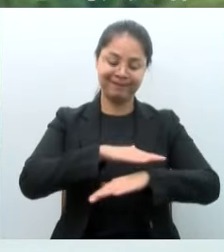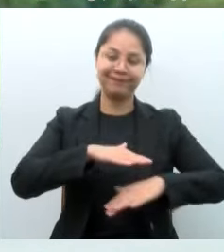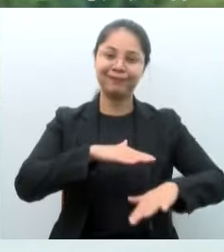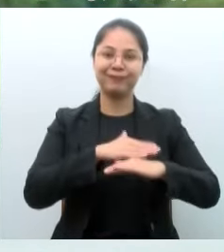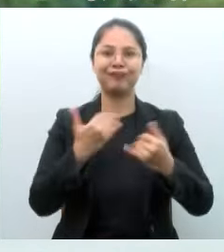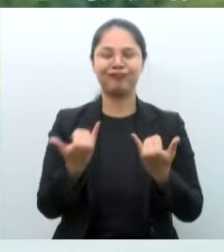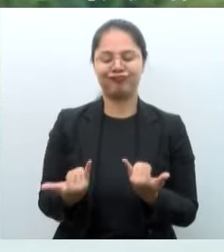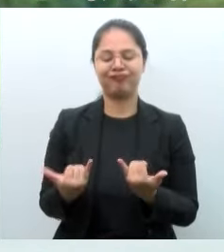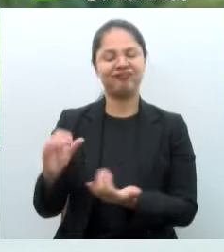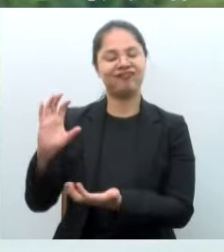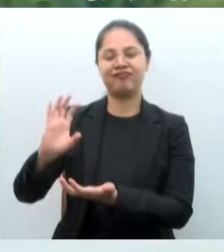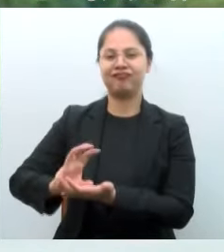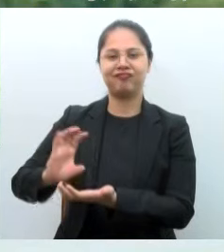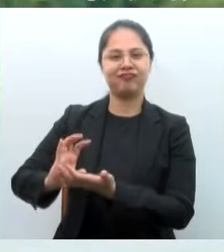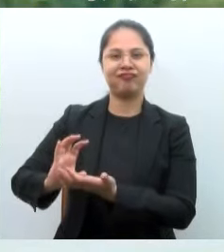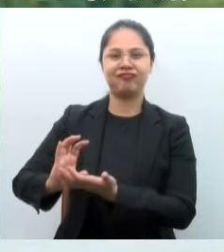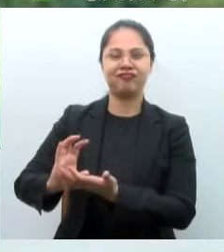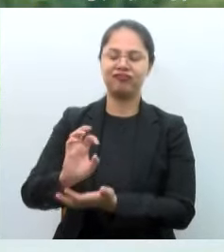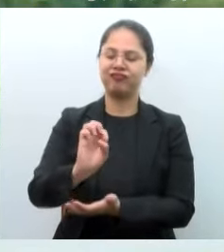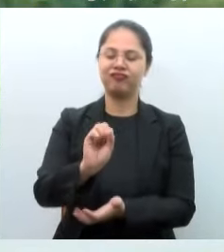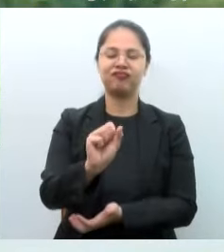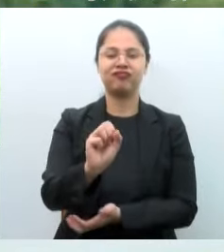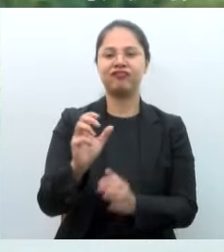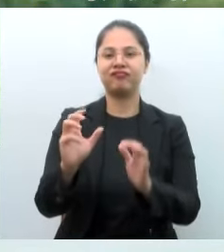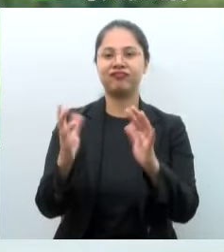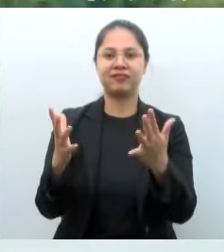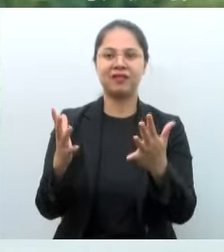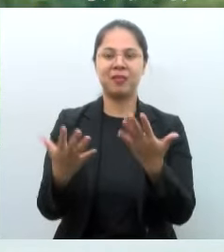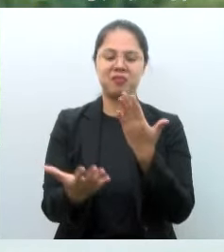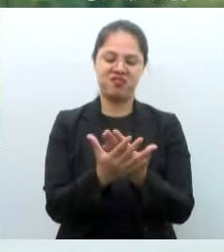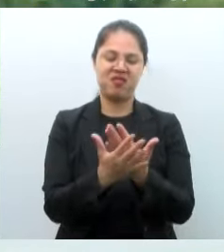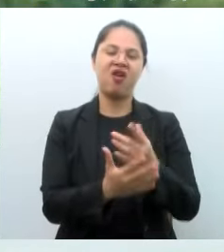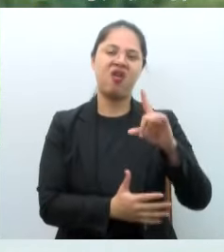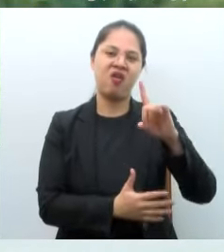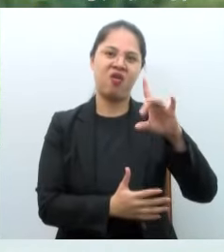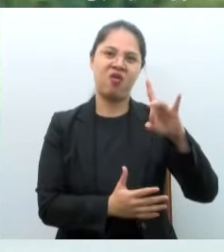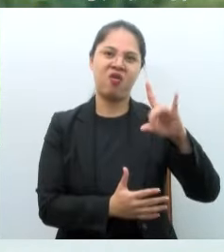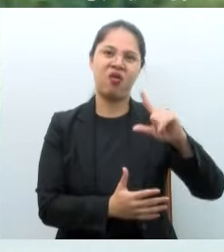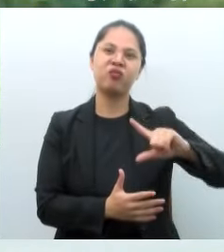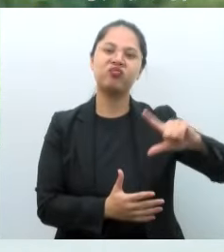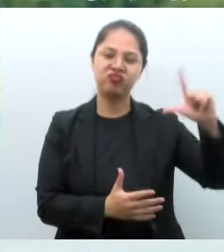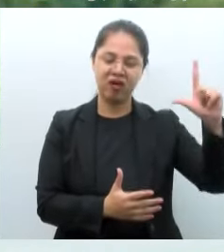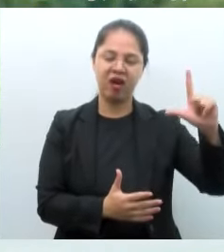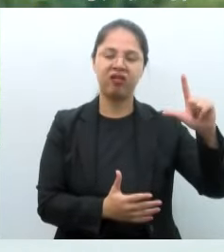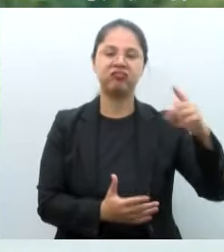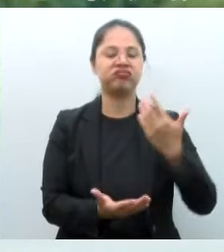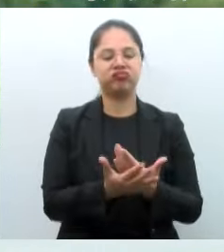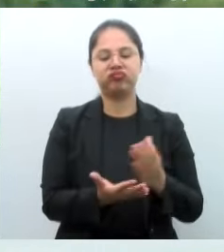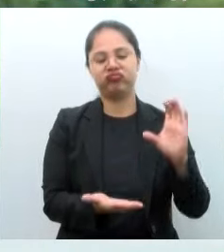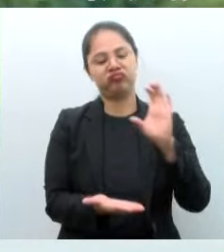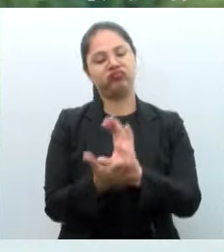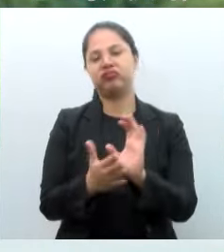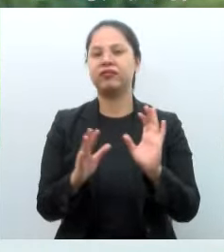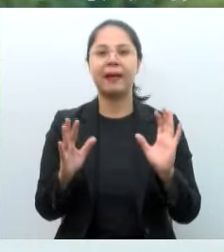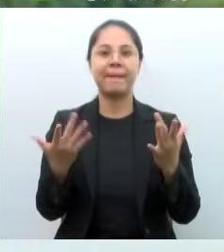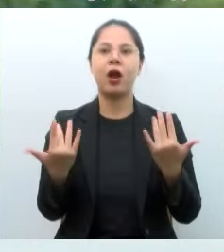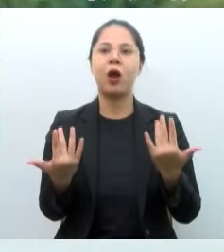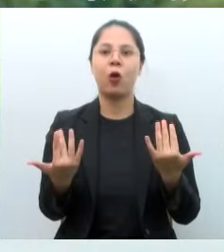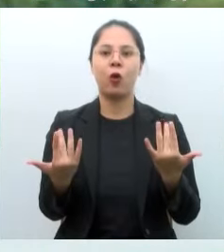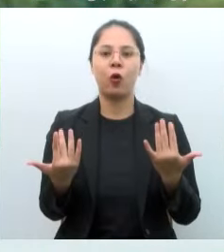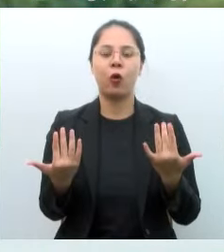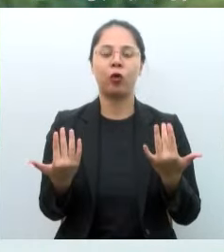ม่มีงบประมาณในการที่จะดำเนินการสอบเพราะต้องใช้งบประมาณถึง100 กว่าล้านนะครับเราไม่ได้ตั้งงบประมาณตรงนี้เอาไว้นะครับดังนั้นคงต้องรองบประม